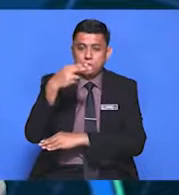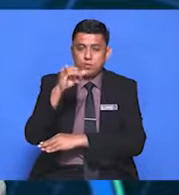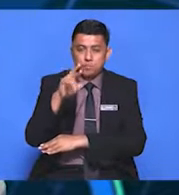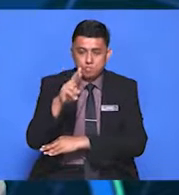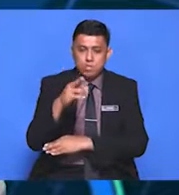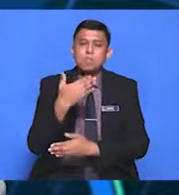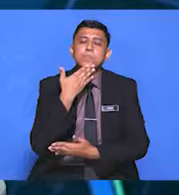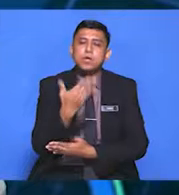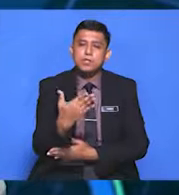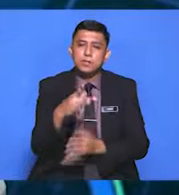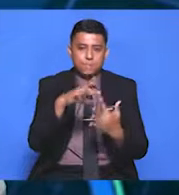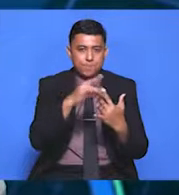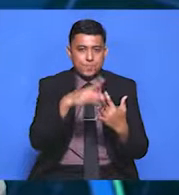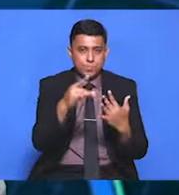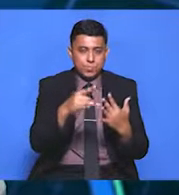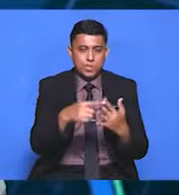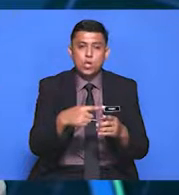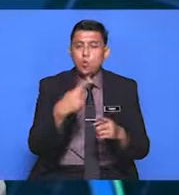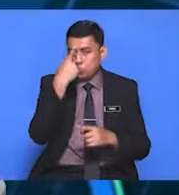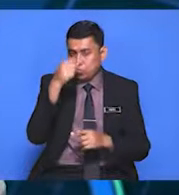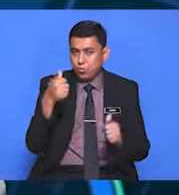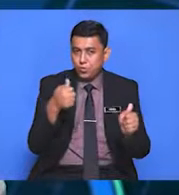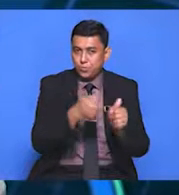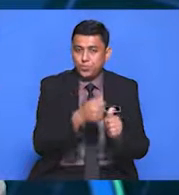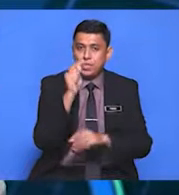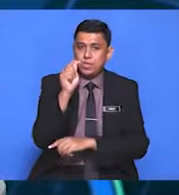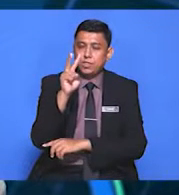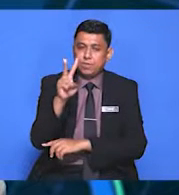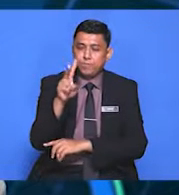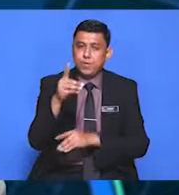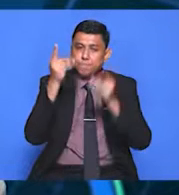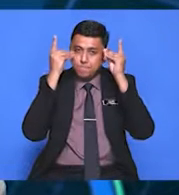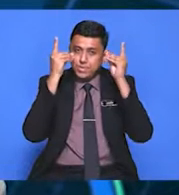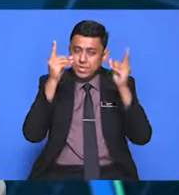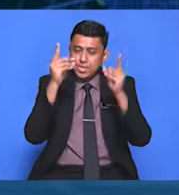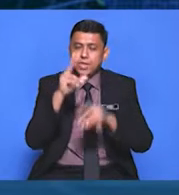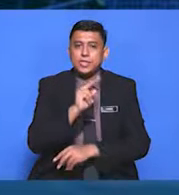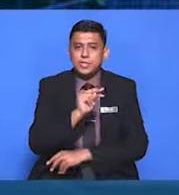kerana memilih untuk mengikuti TV pendidikan ini.